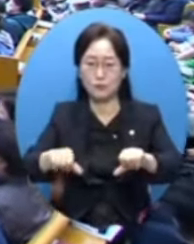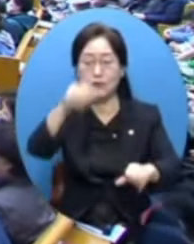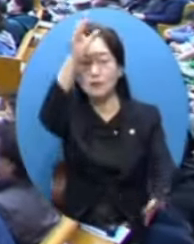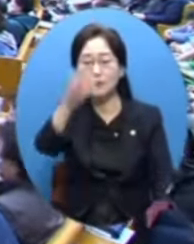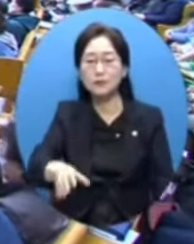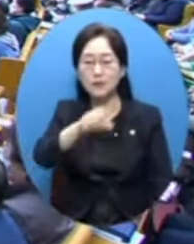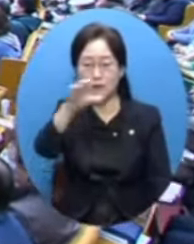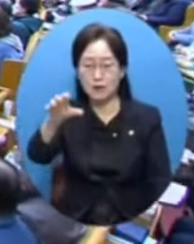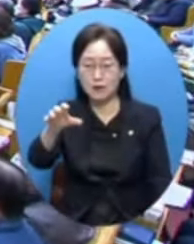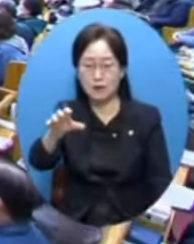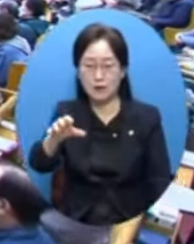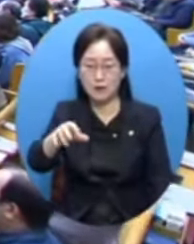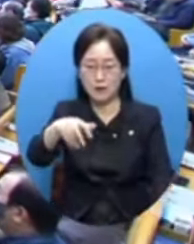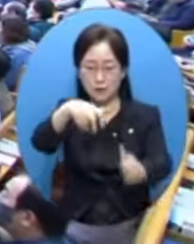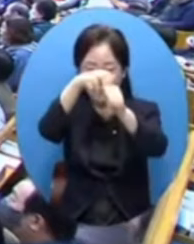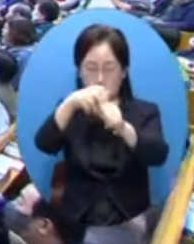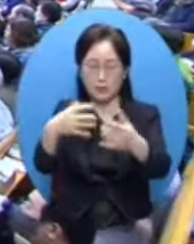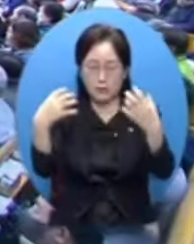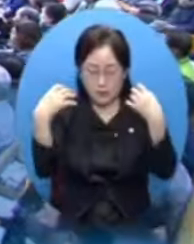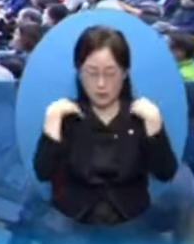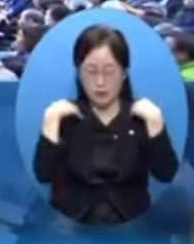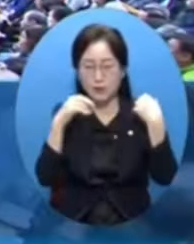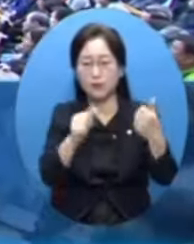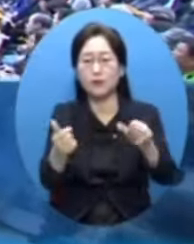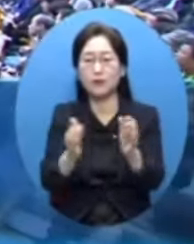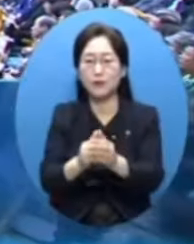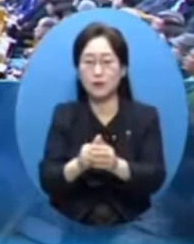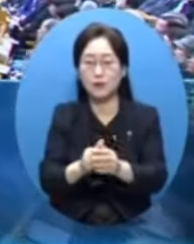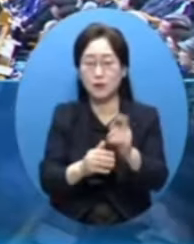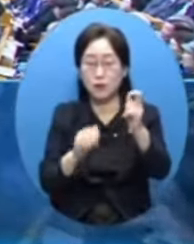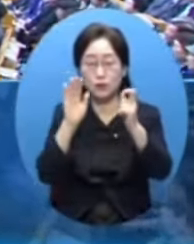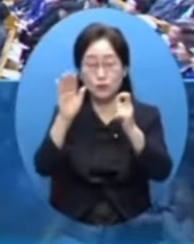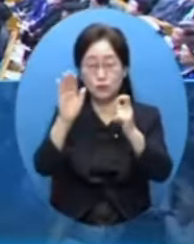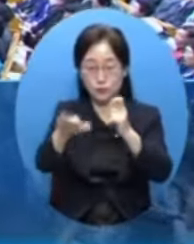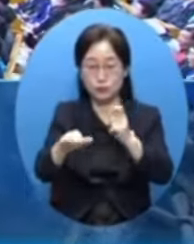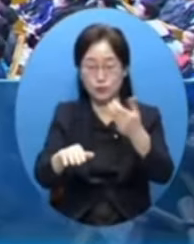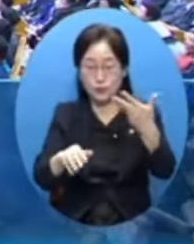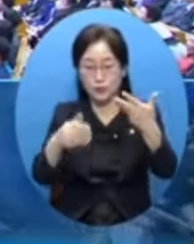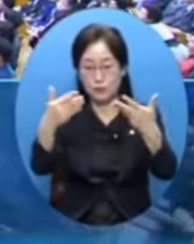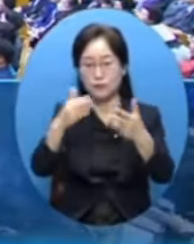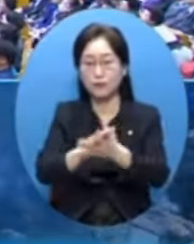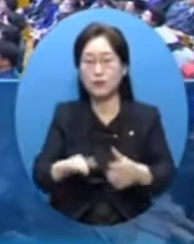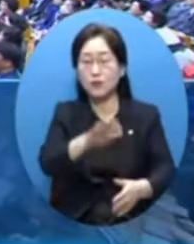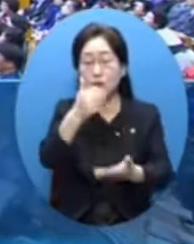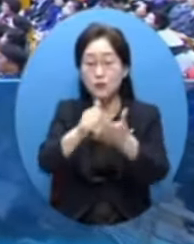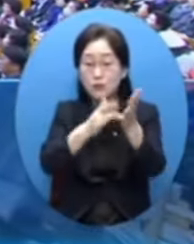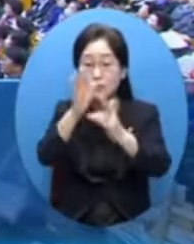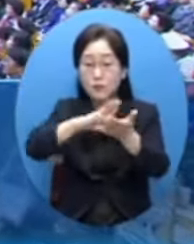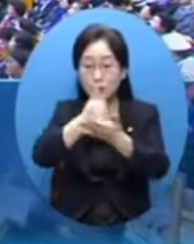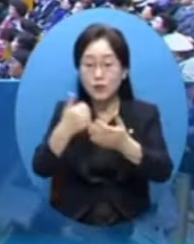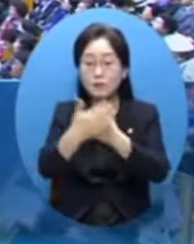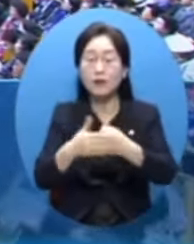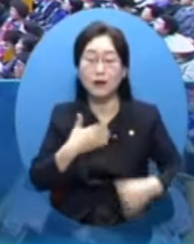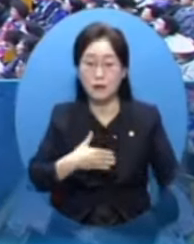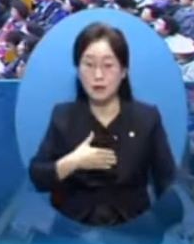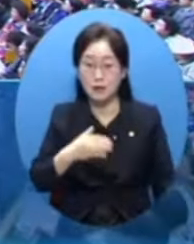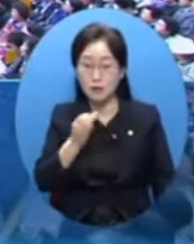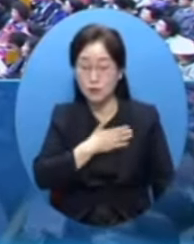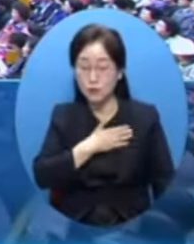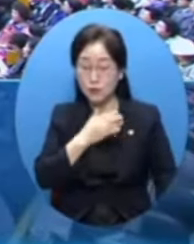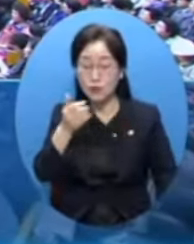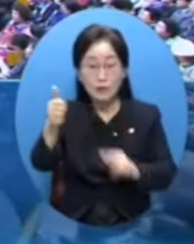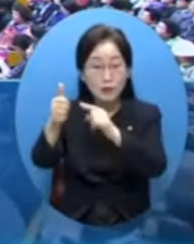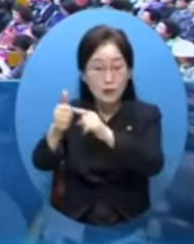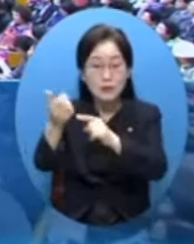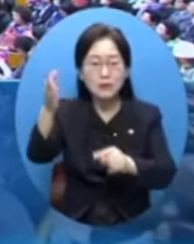십자가에서 짊어지고 돌아가셨습니다. 고린도후서 8장 9절입니다 우리 주 예수 그리스도의 은혜를 너희가 알거니와 부유하신 이로서 너희를